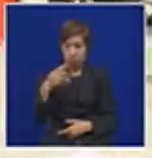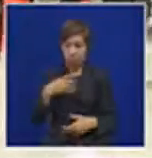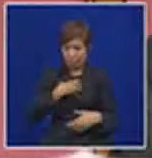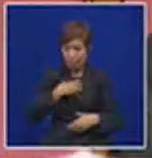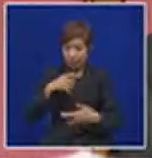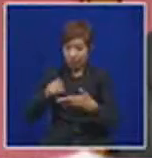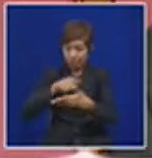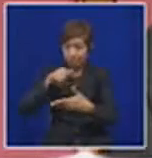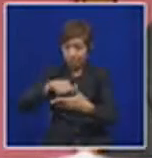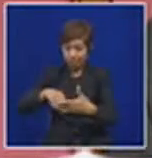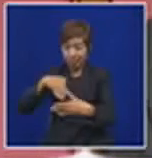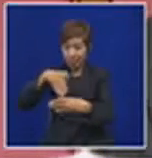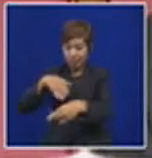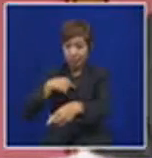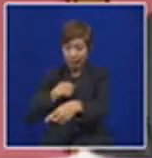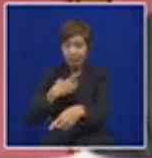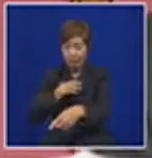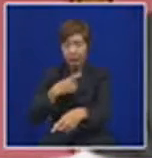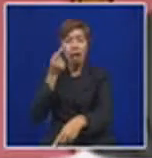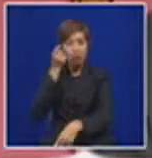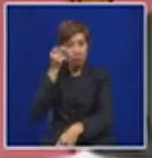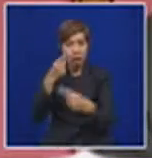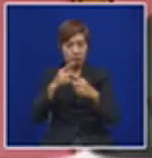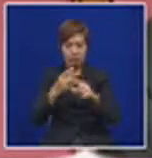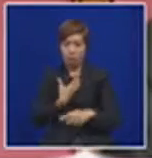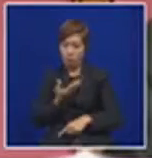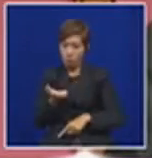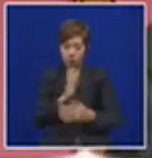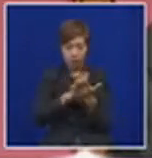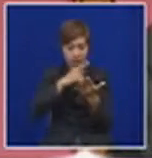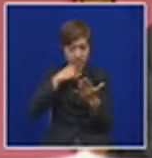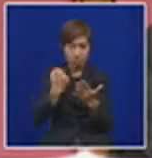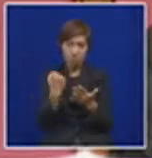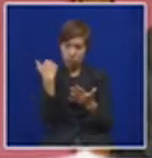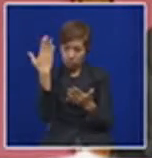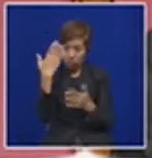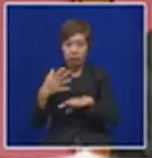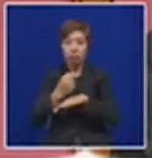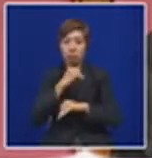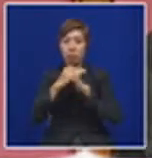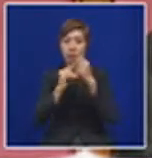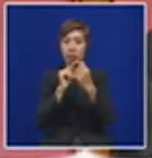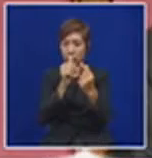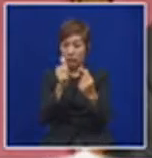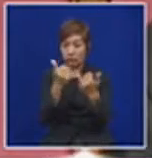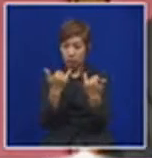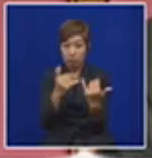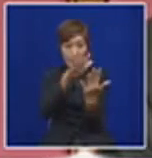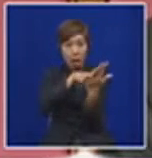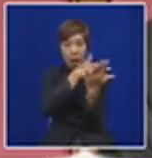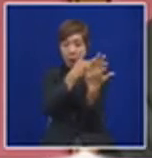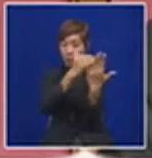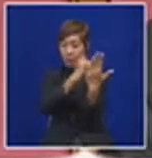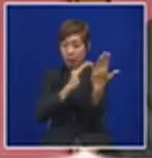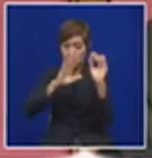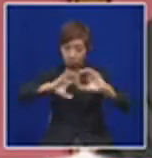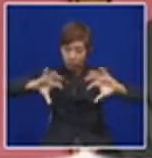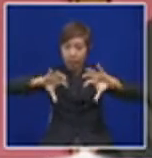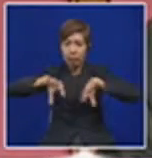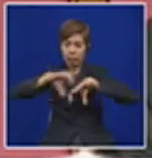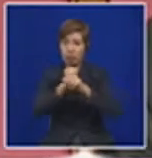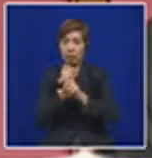เลือกตั้งครับแต่ขอเวลาสร้างความมั่นคงเพื่อการเมืองเดินหน้าไปได้ต้องเข้าใจว่าขณะนี้กำลังเดินหน้าตามรูทแมปเพื่อไปสู่การเลือกตั้ง